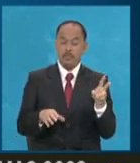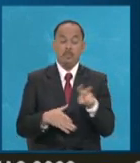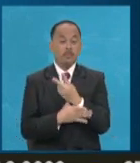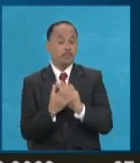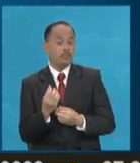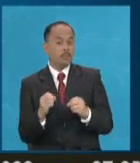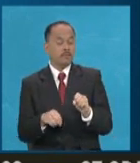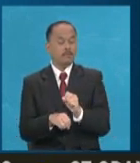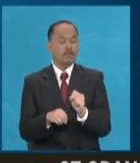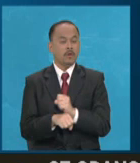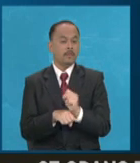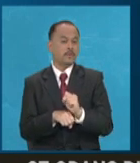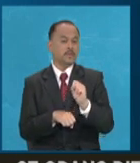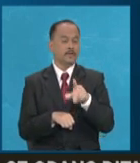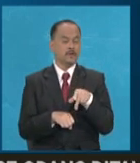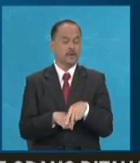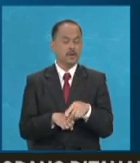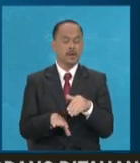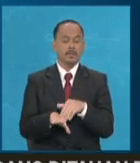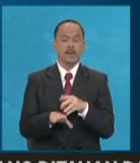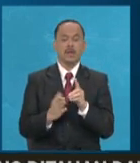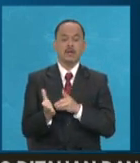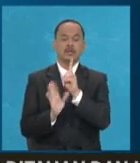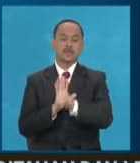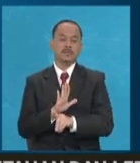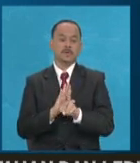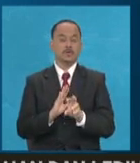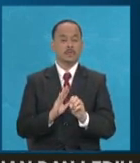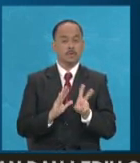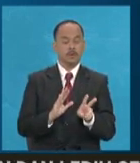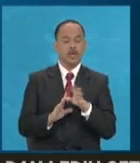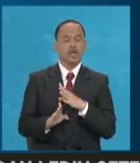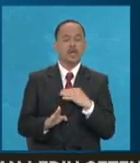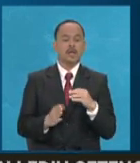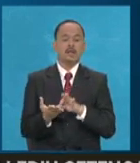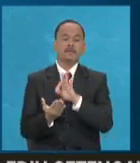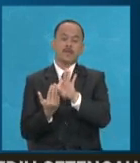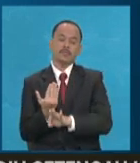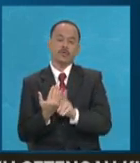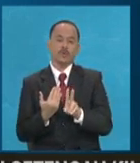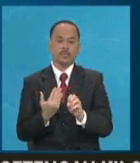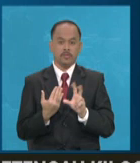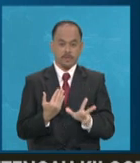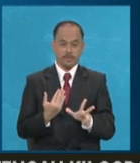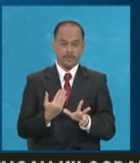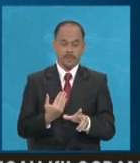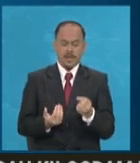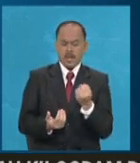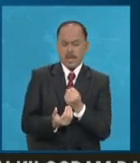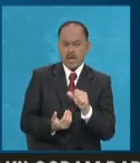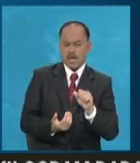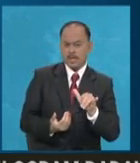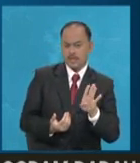Saigon yang telah dijalankan pada Desember 2022 dan Februari 2023 dada sabu yang